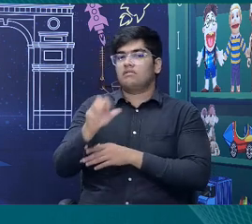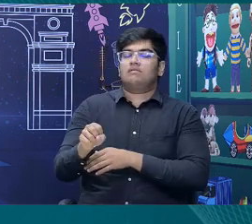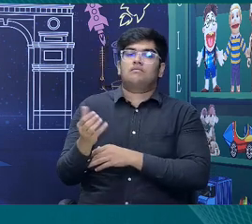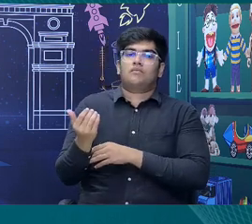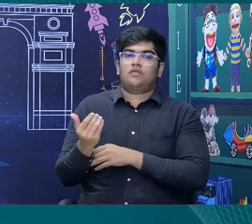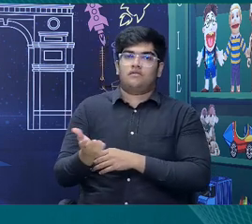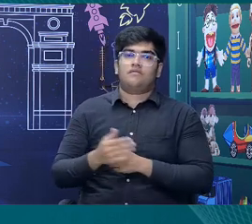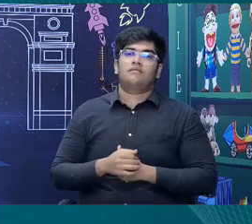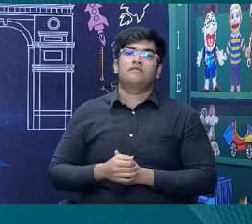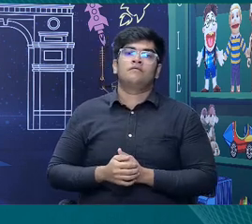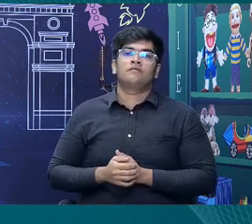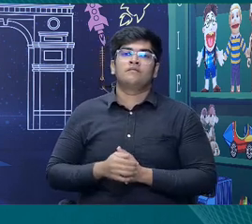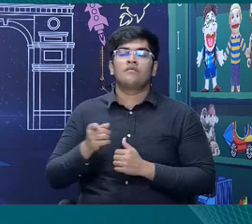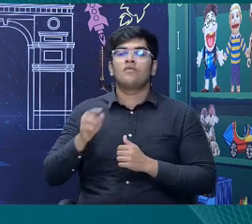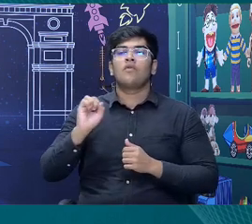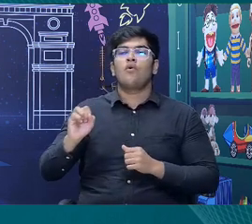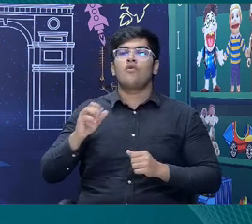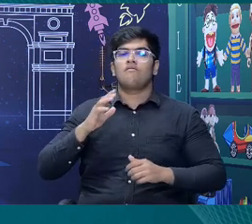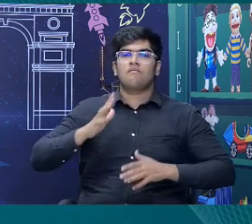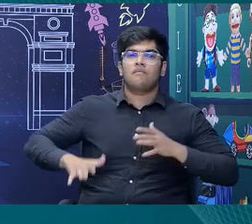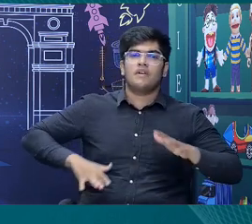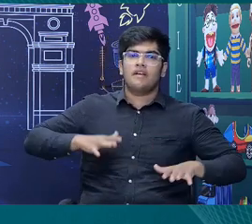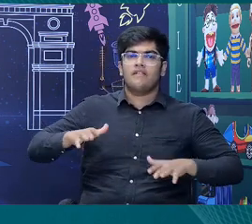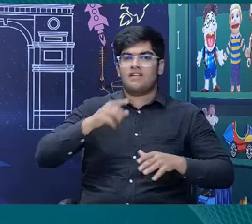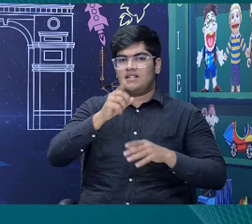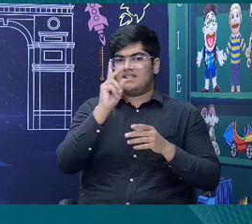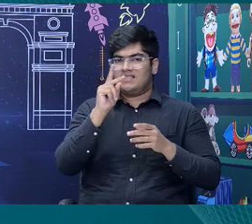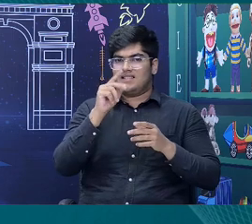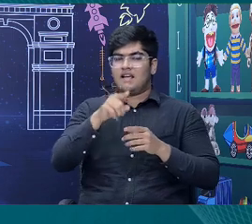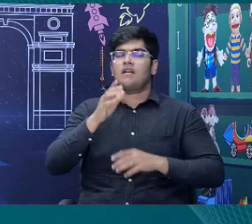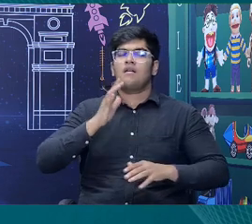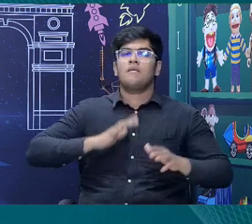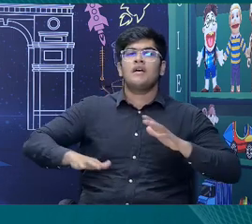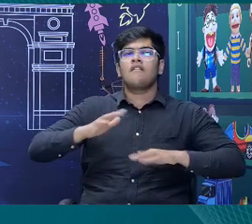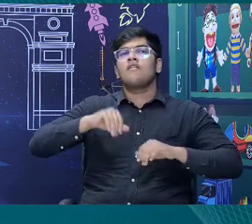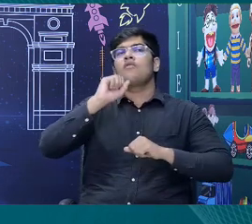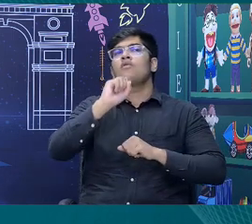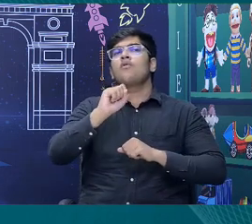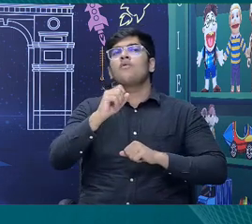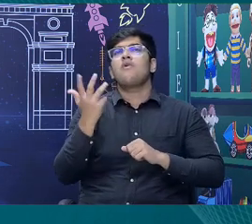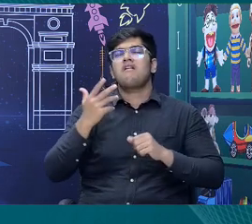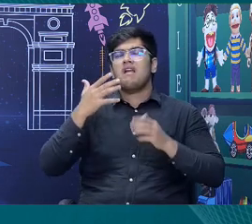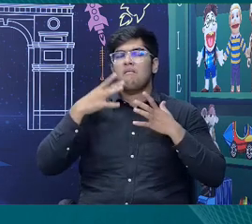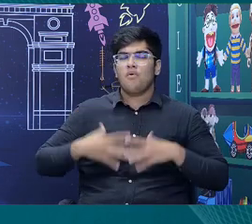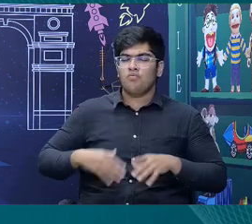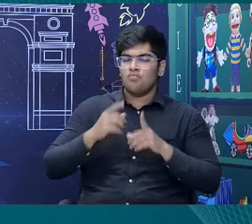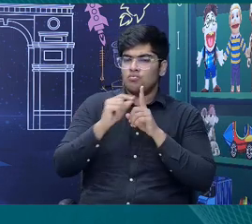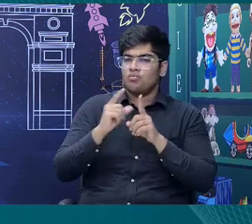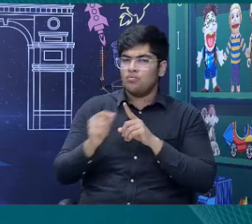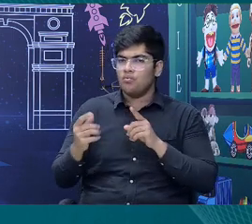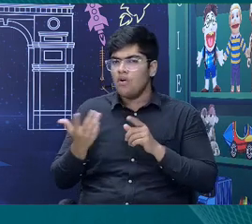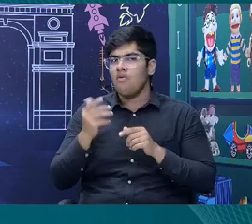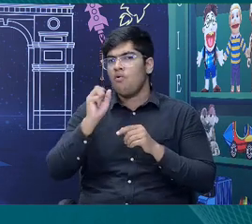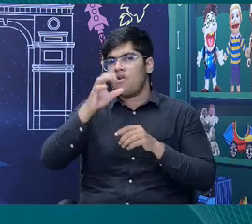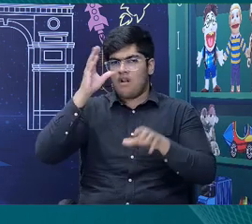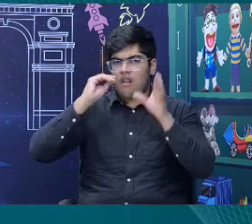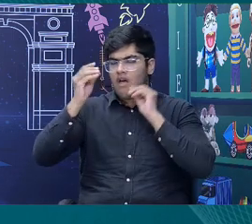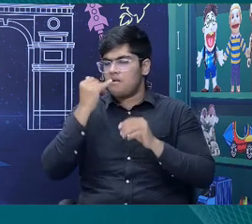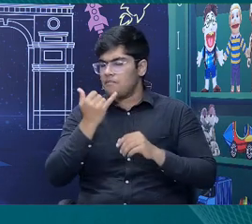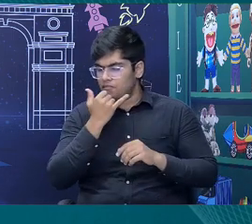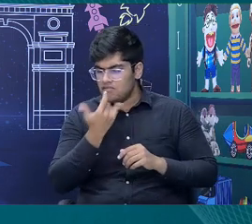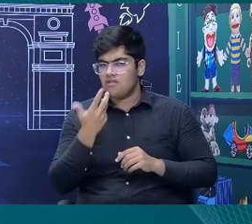बोलते हैं कंडीशनिंग है फॉल्टी वायरिंग है कंडीशनिंग में हम बोलते हैं हमने गलत चीजें सीखी हैं लर्निंग गलत है या कहीं ना कहीं कुछ ऐसे इंसीडेंट्स